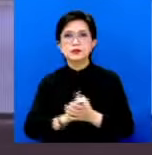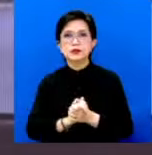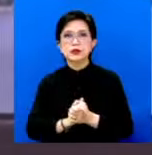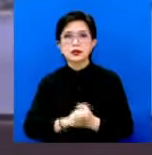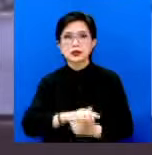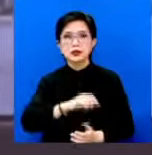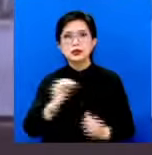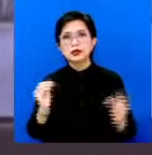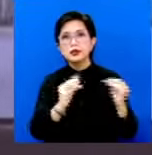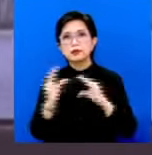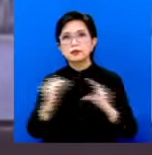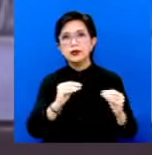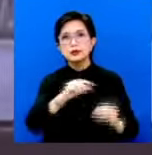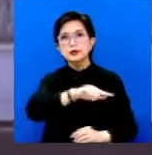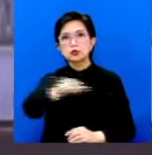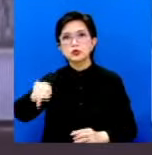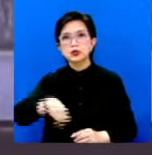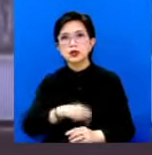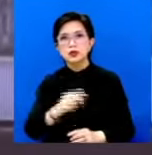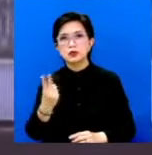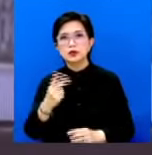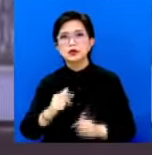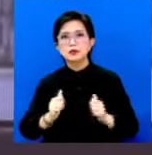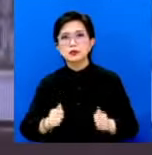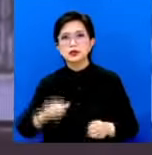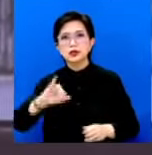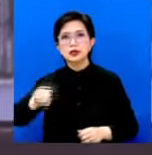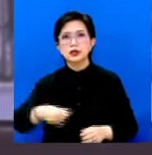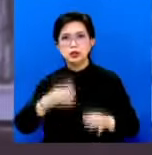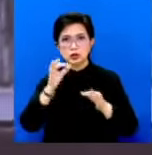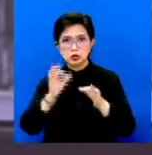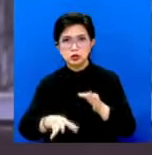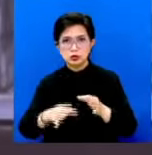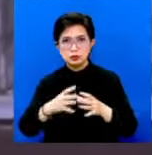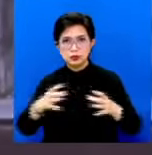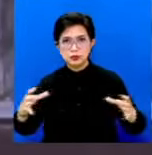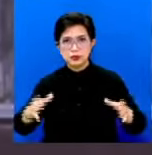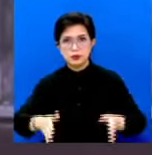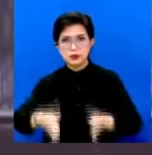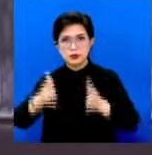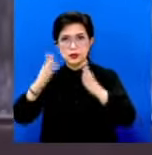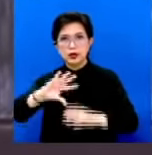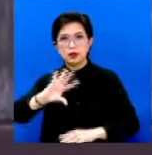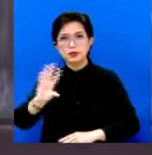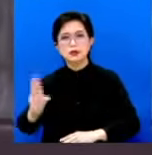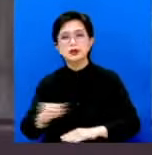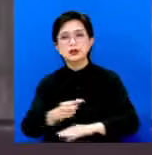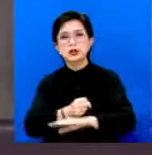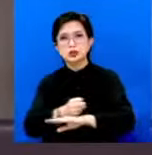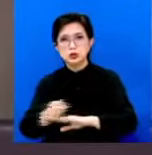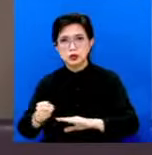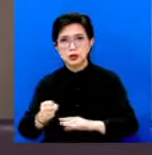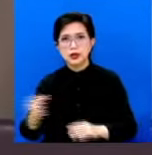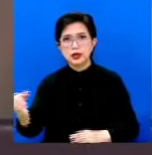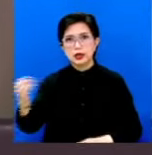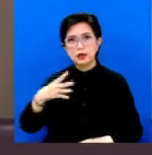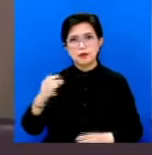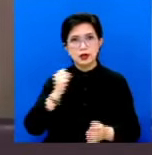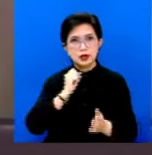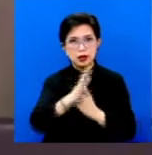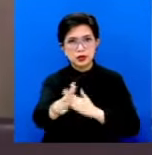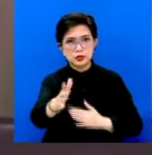putaran kedua hari ini dapat menjadi solusi pengembangan dan pembangunan wilayah Kabupaten Sorong yang berdampak